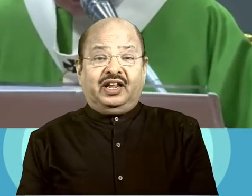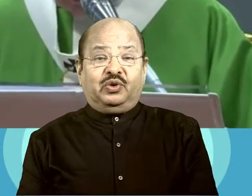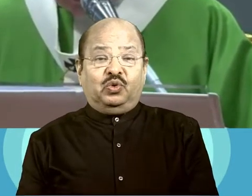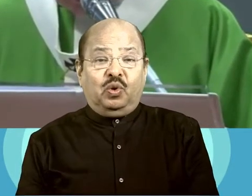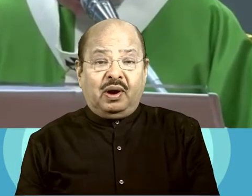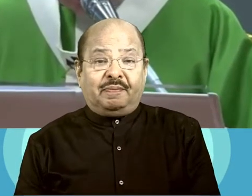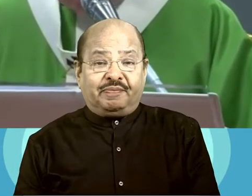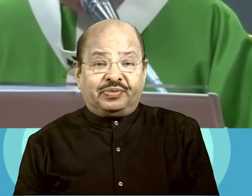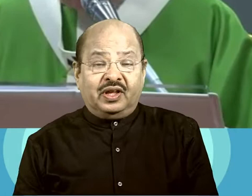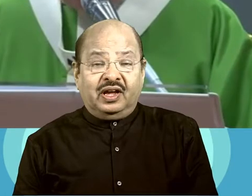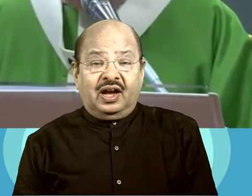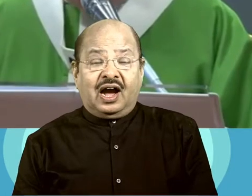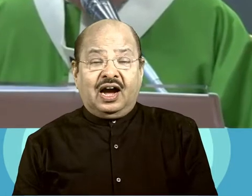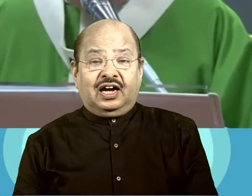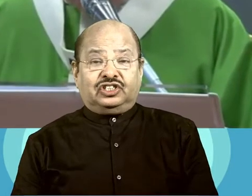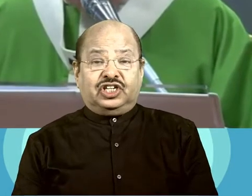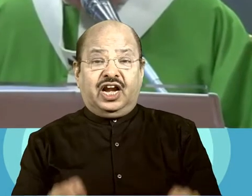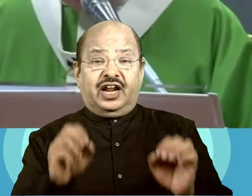യേശുക്രിസ്തുവിൻ്റെ രൂപം